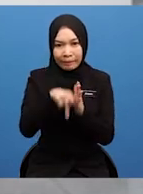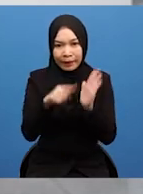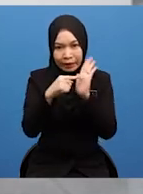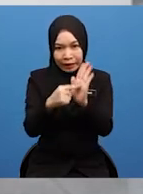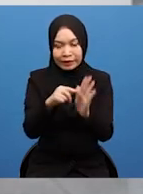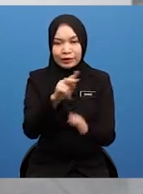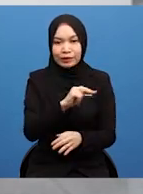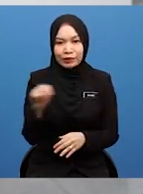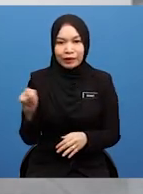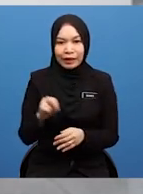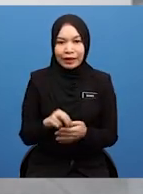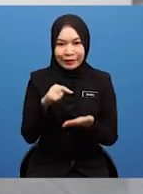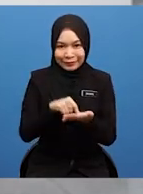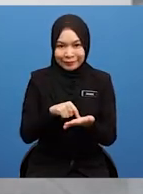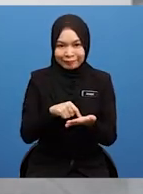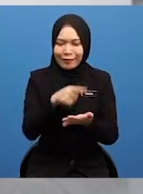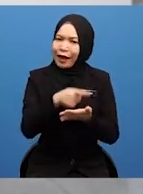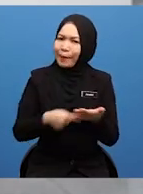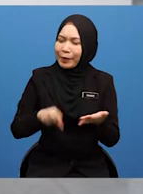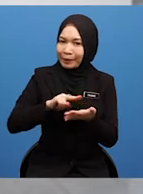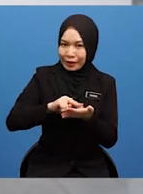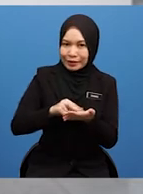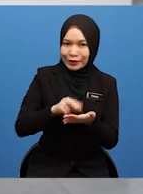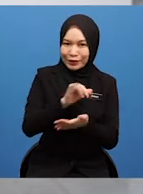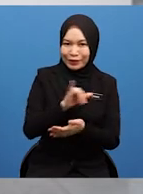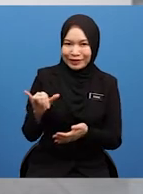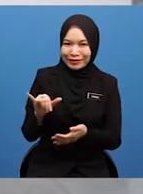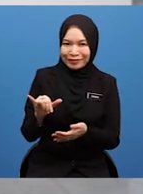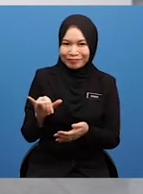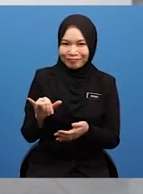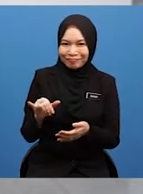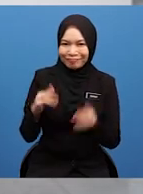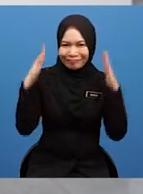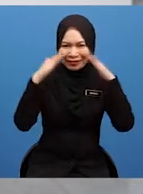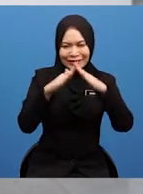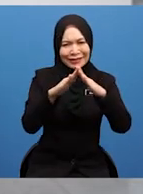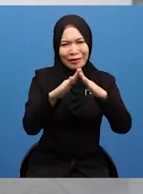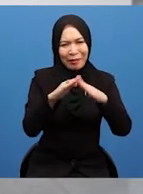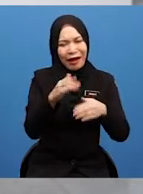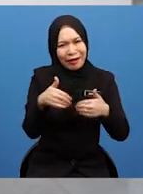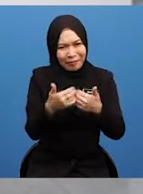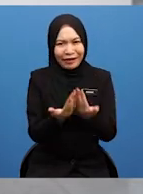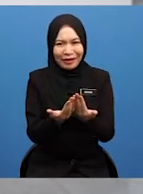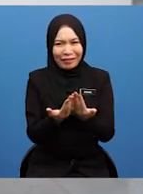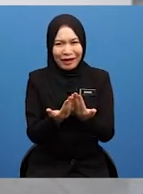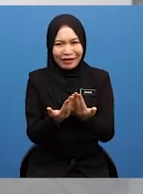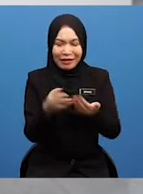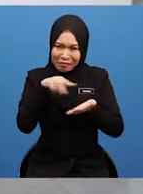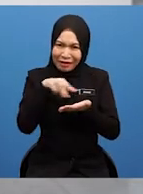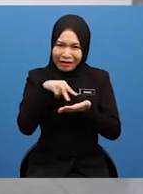Apa yang dimaksudkan dengan persembahan dan peragaan tersebut hari aja ya kau begitu